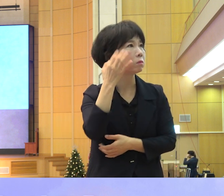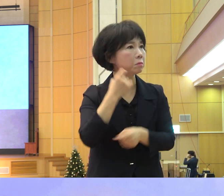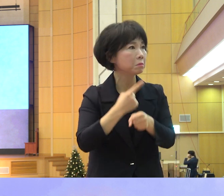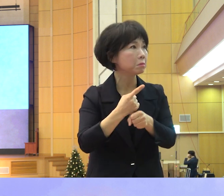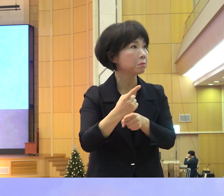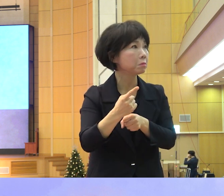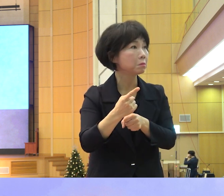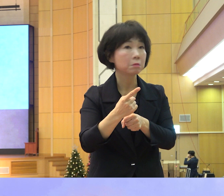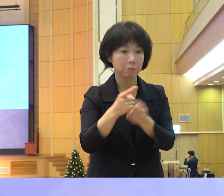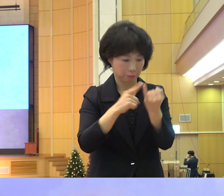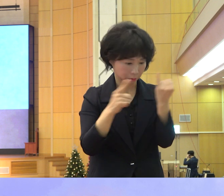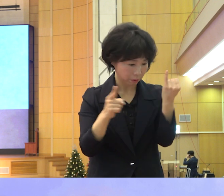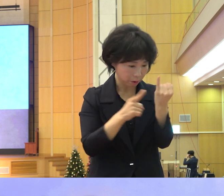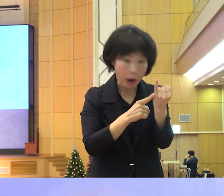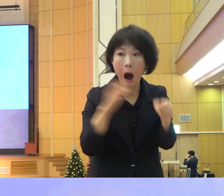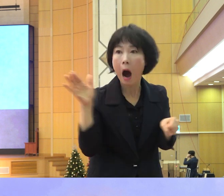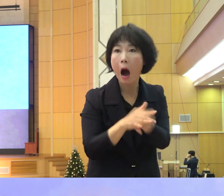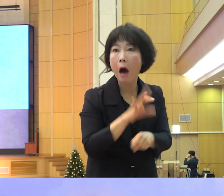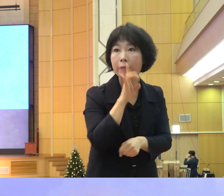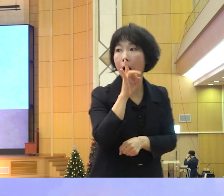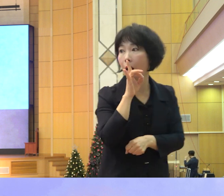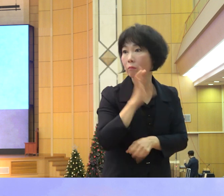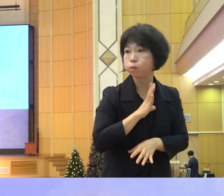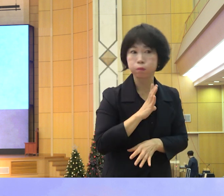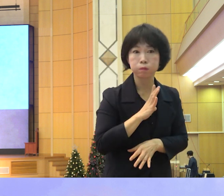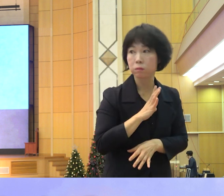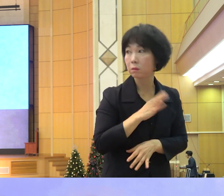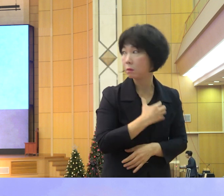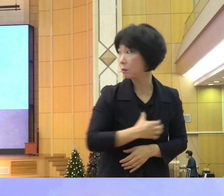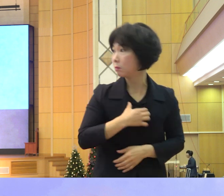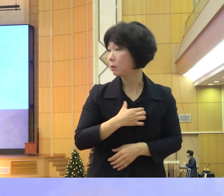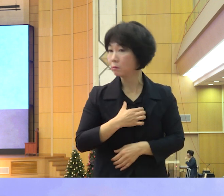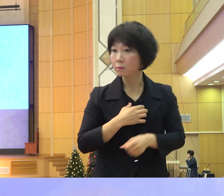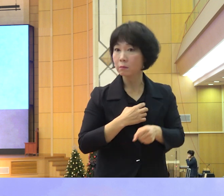김도 안 나요. 2년이 지났습니다.